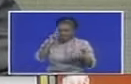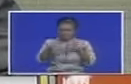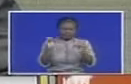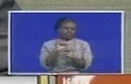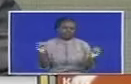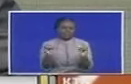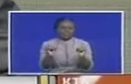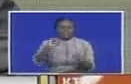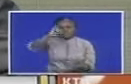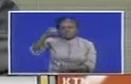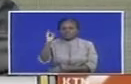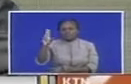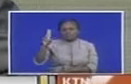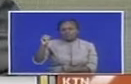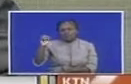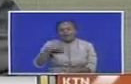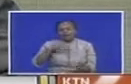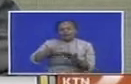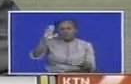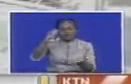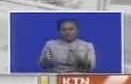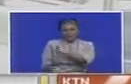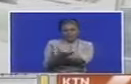yao. John Juma na maelezo zaidi.